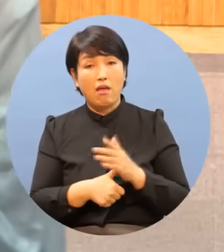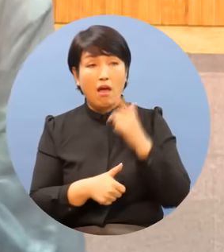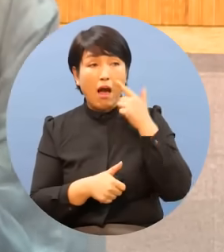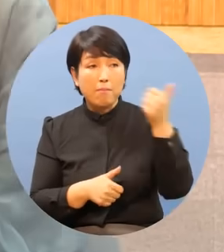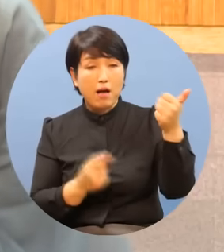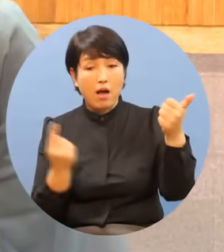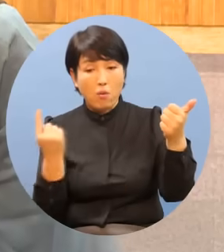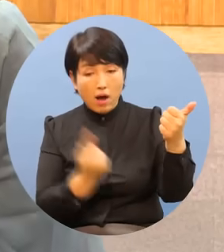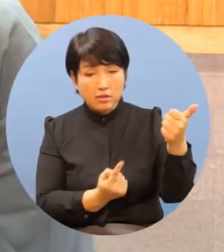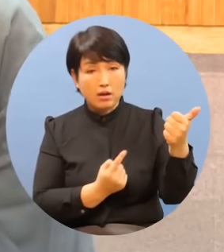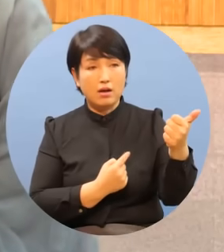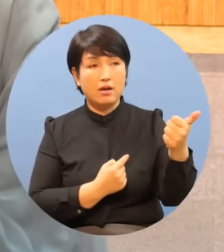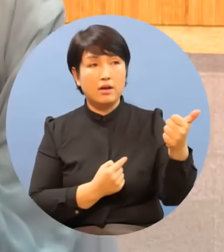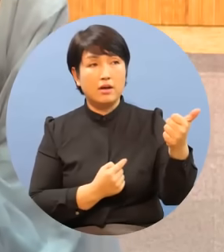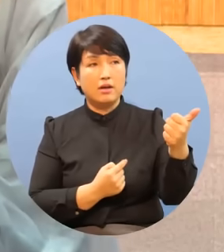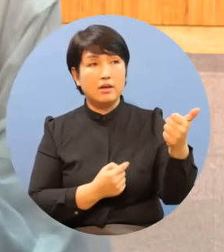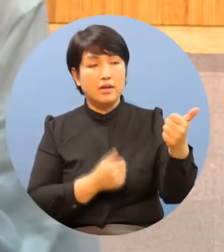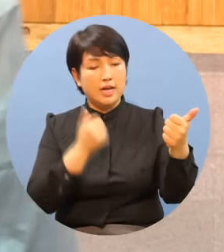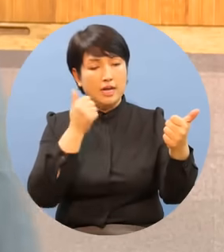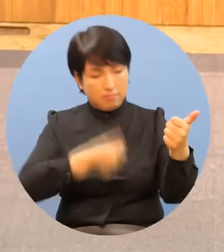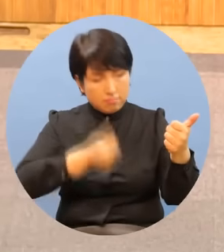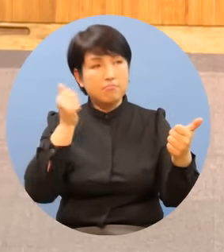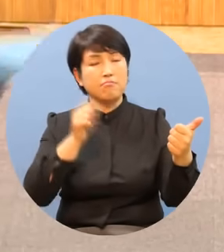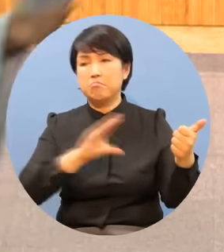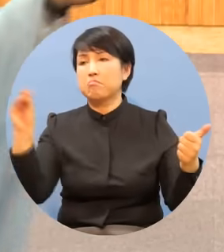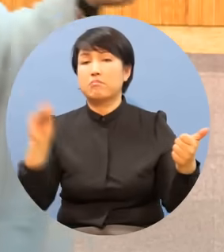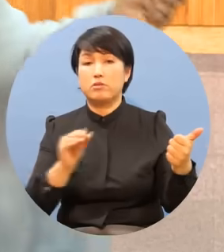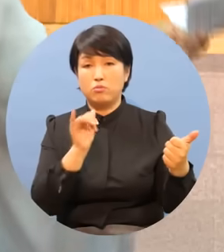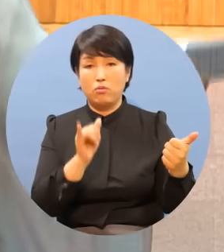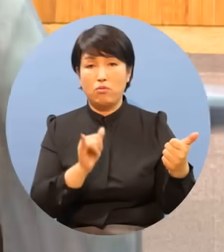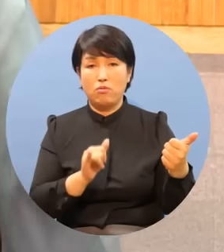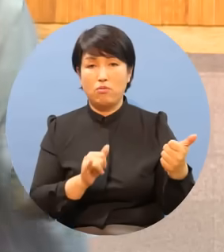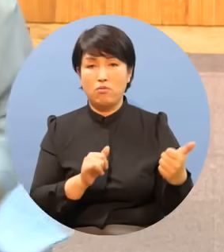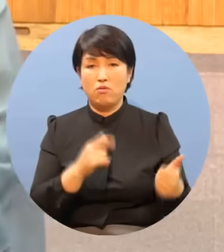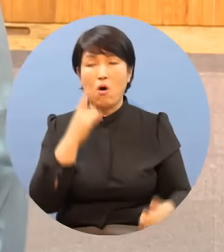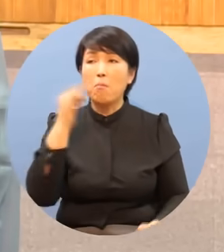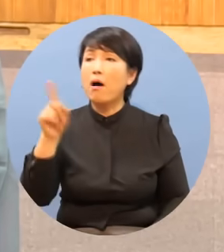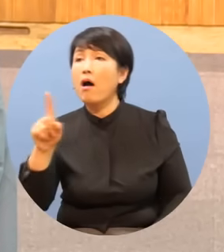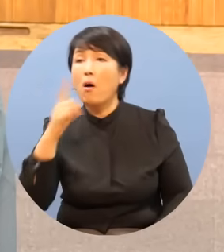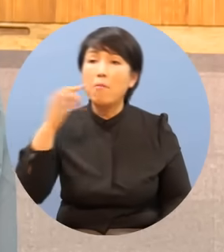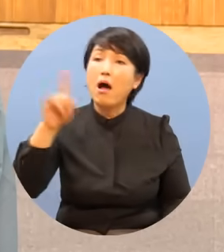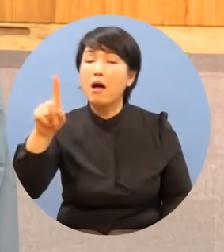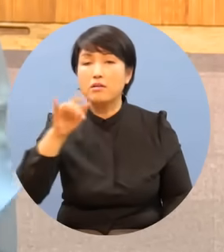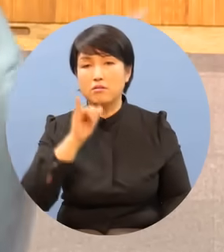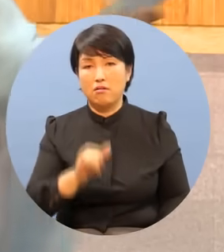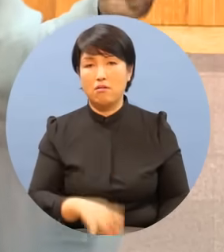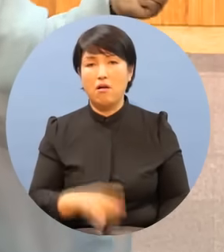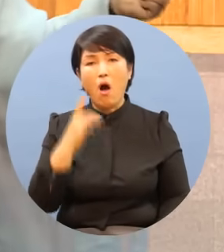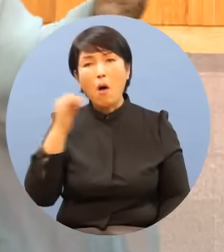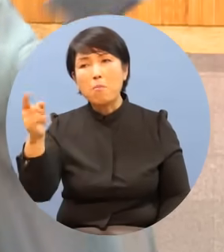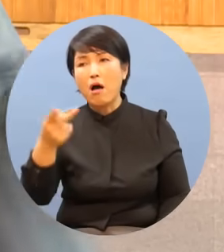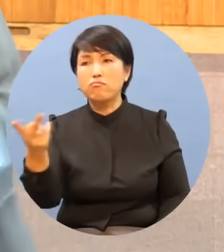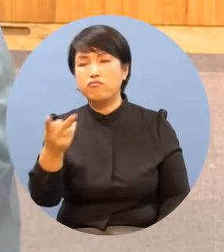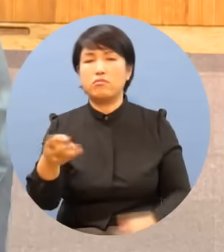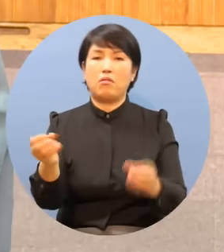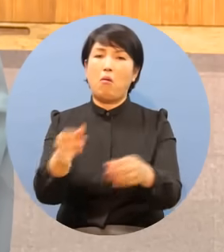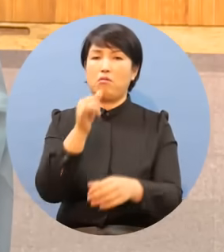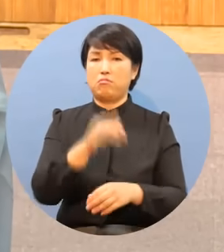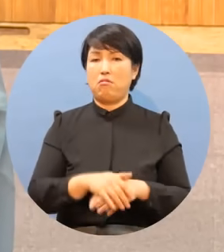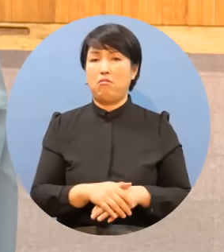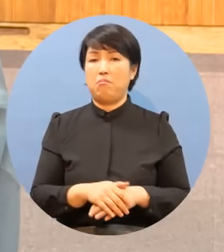와서 다녀왔습니다. 이렇게 절망 꼬뻑하고는 어디 가버린다? 어머니한테 가버려. 거기 가서 막 지금